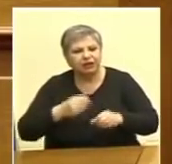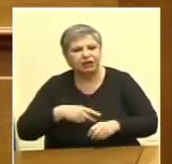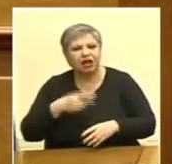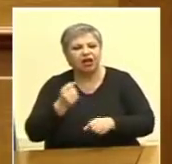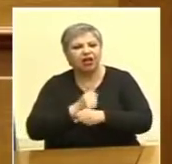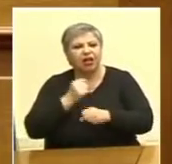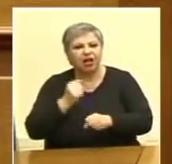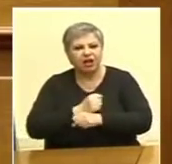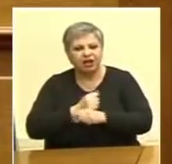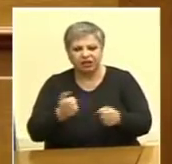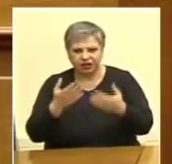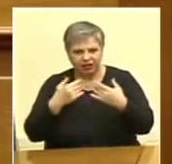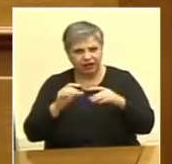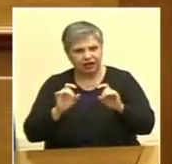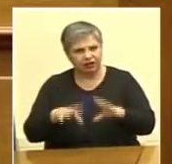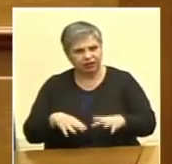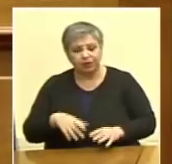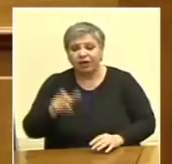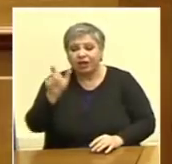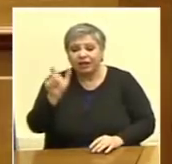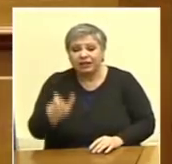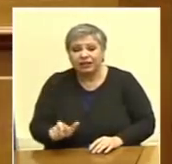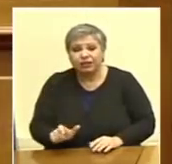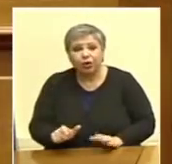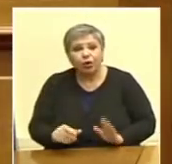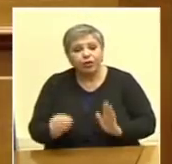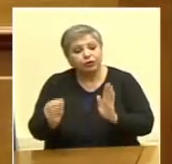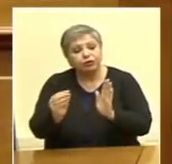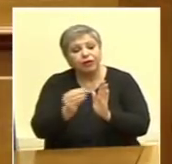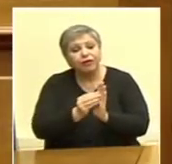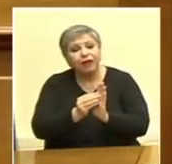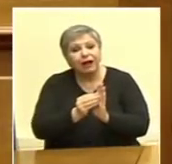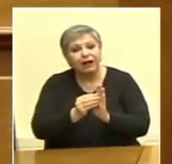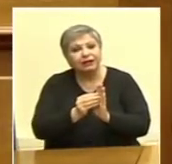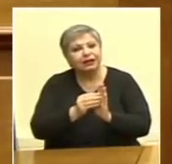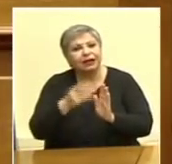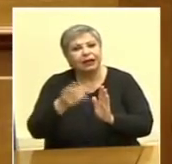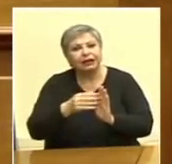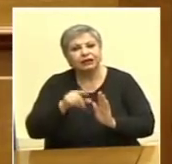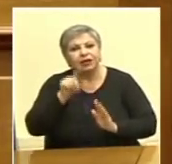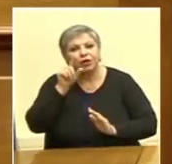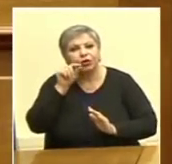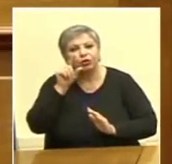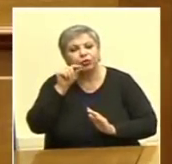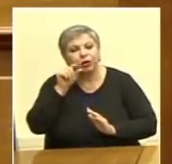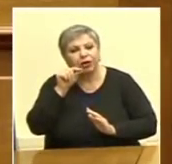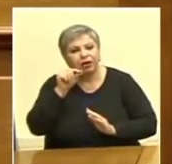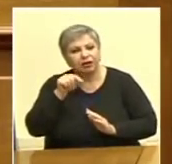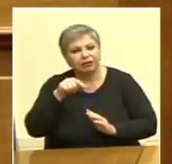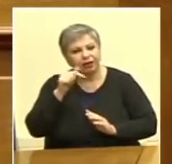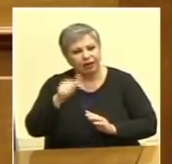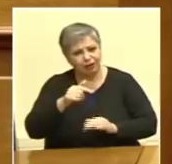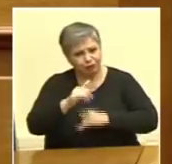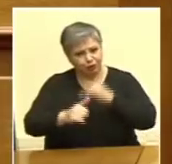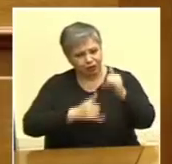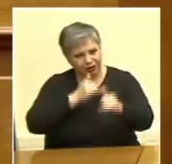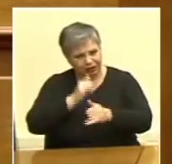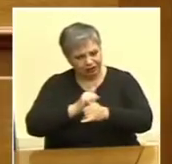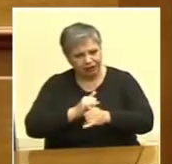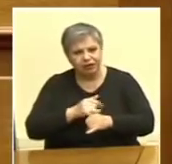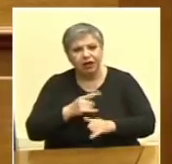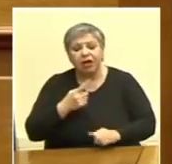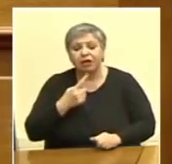λοιπόν μέσω tweet το εξής. Οι νέοι δεν πιστεύουν ότι θα πάρουν ποτέ σύνταξη, γι'